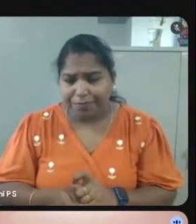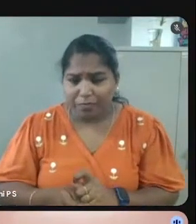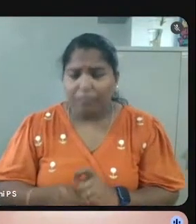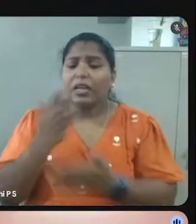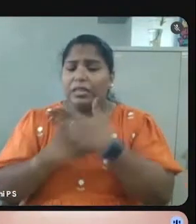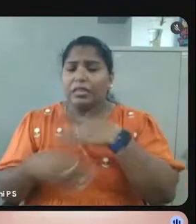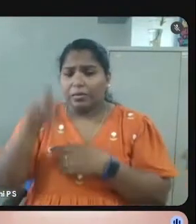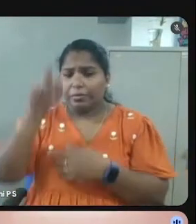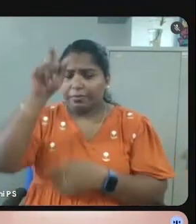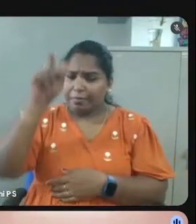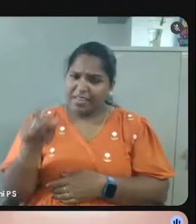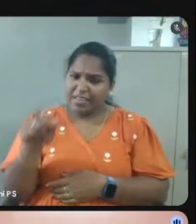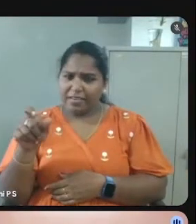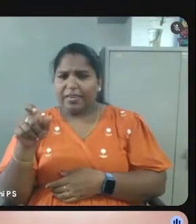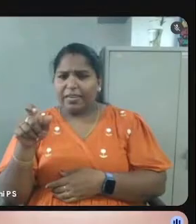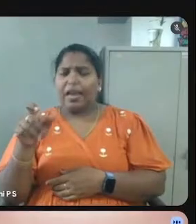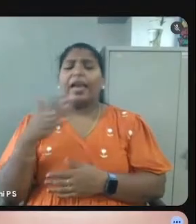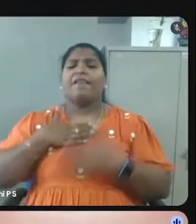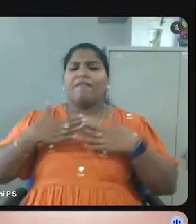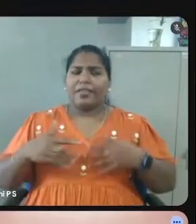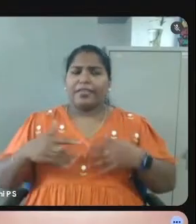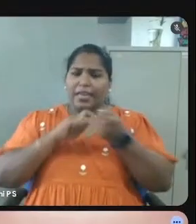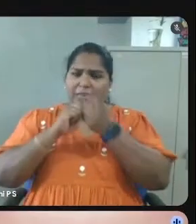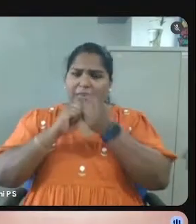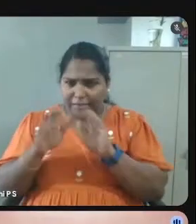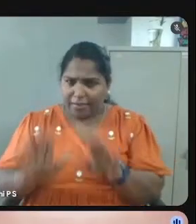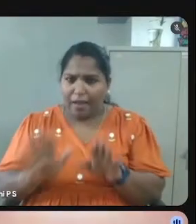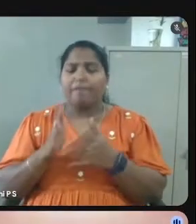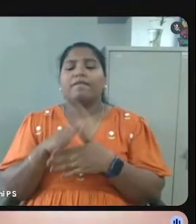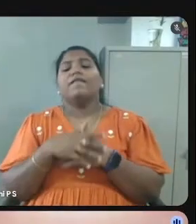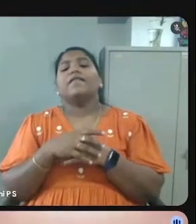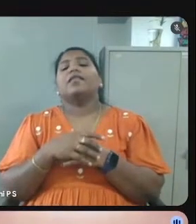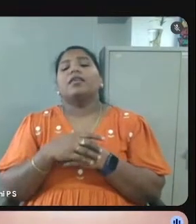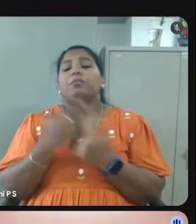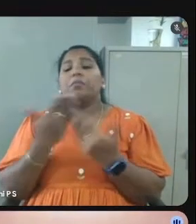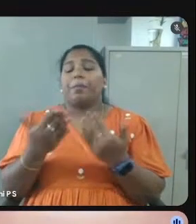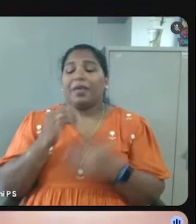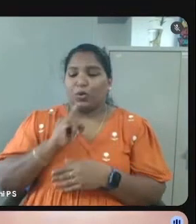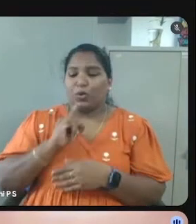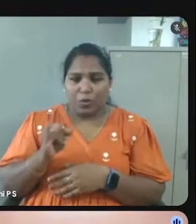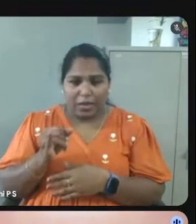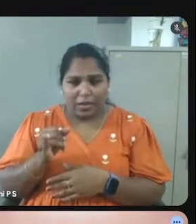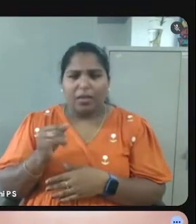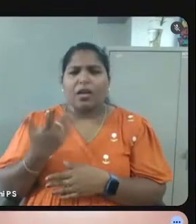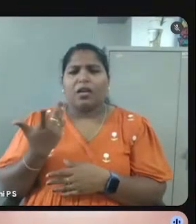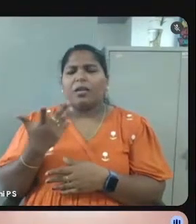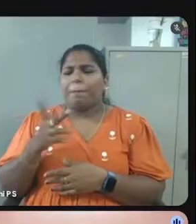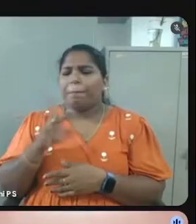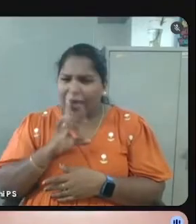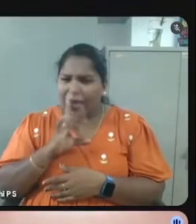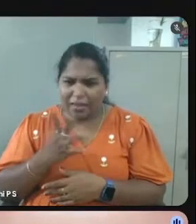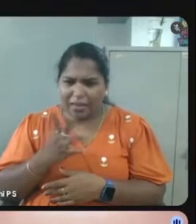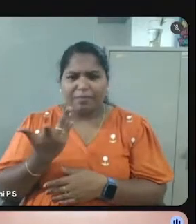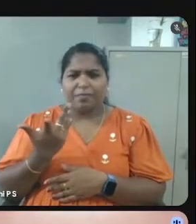വ്യക്തി എന്തൊക്കെയോ ആണ് ഒരു ഫിസിക്കൽ ചേഞ്ചസ് ഉണ്ടായിരിക്കും അല്ലെ, യൂറിനറി ഇൻകോണ്ടിനൻസും ഒരു വേദന, കത്തീറ്റർ